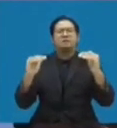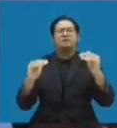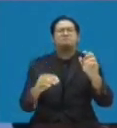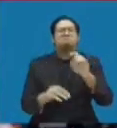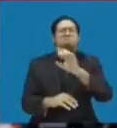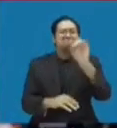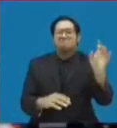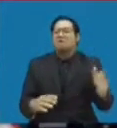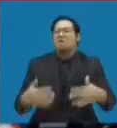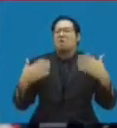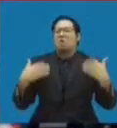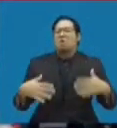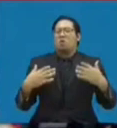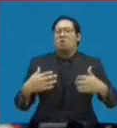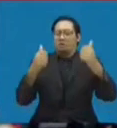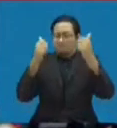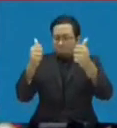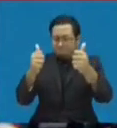biasa